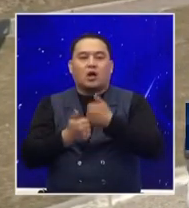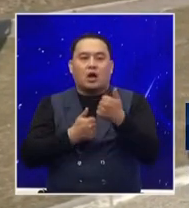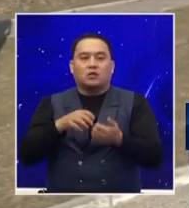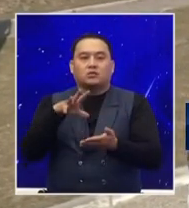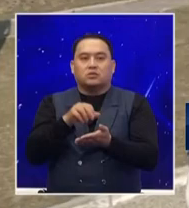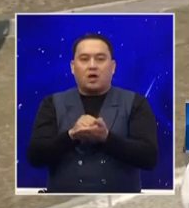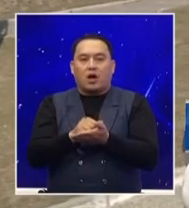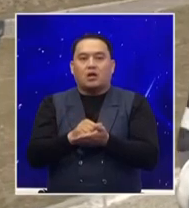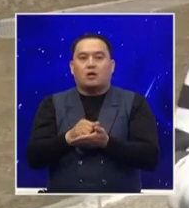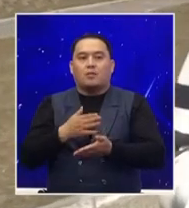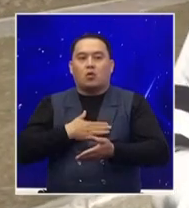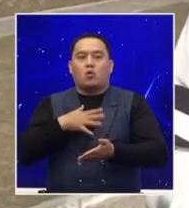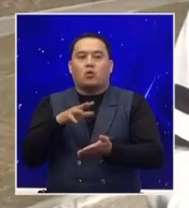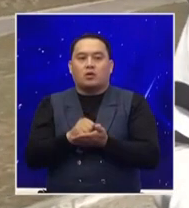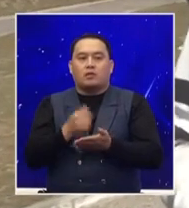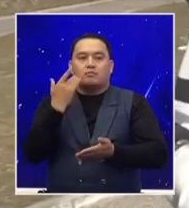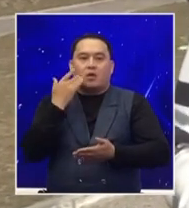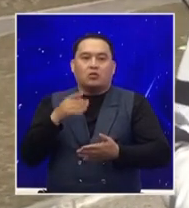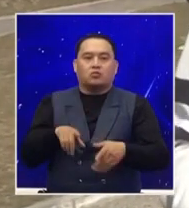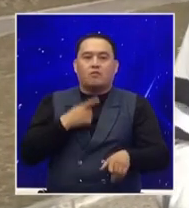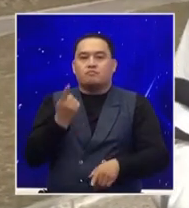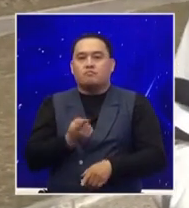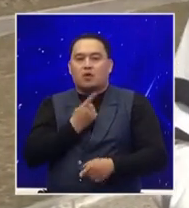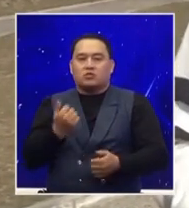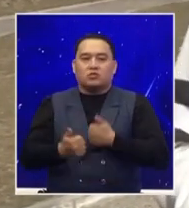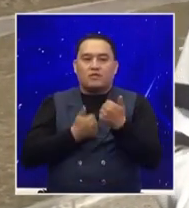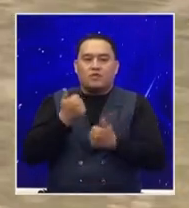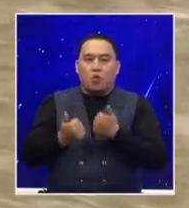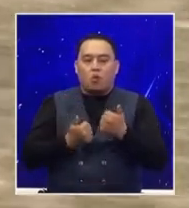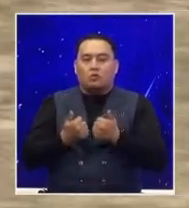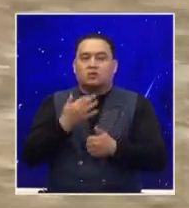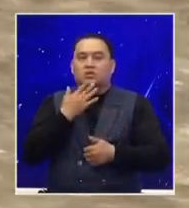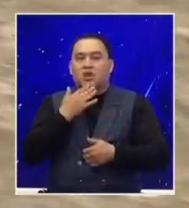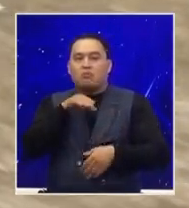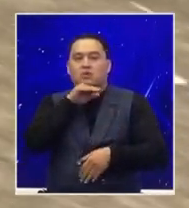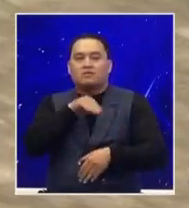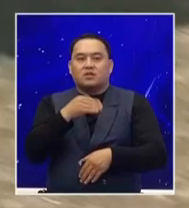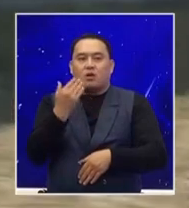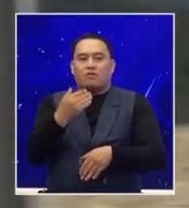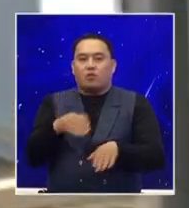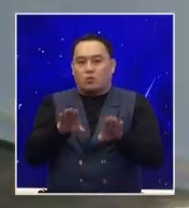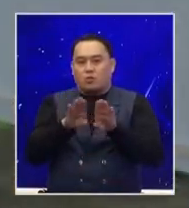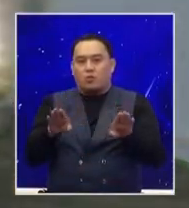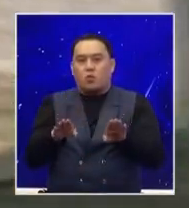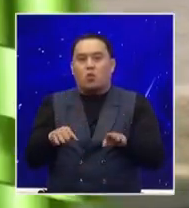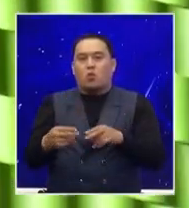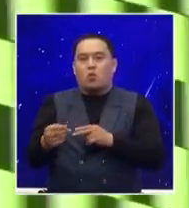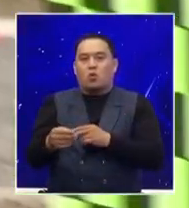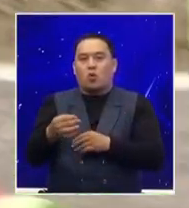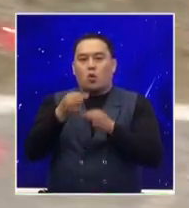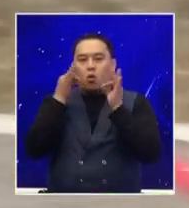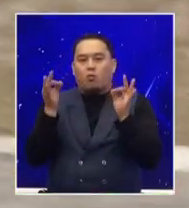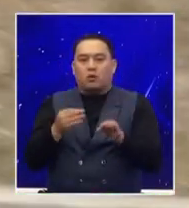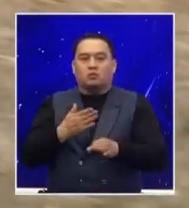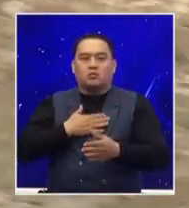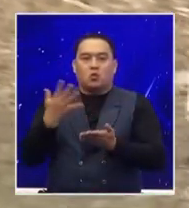Заниматься дрон-рестлингом – мое хобби. Я постоянно оттачиваю свои навыки, изучаю зарубежных профессионалов. И вот, благодаря накопленным знаниям и